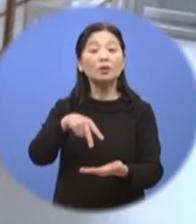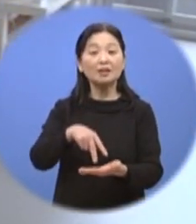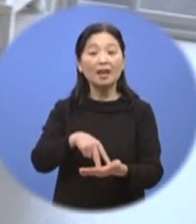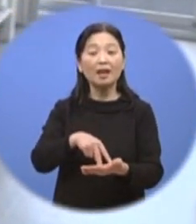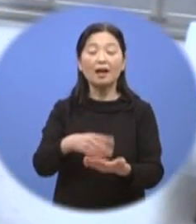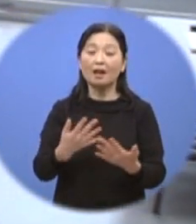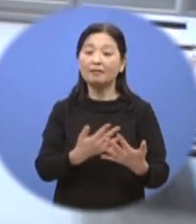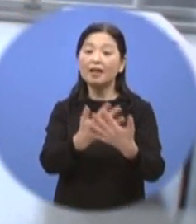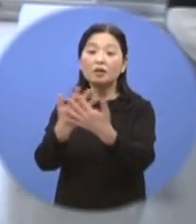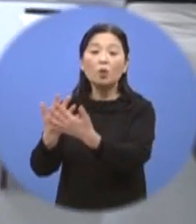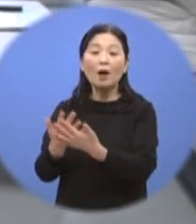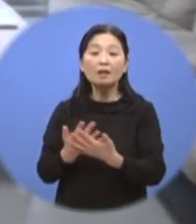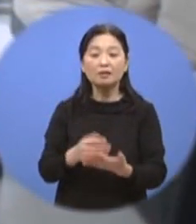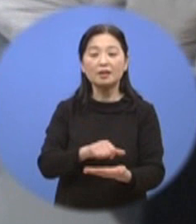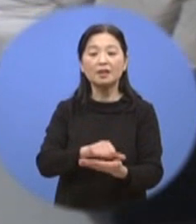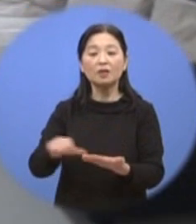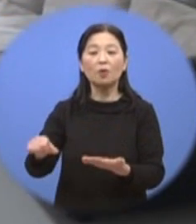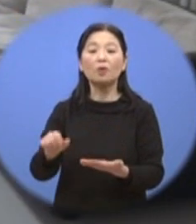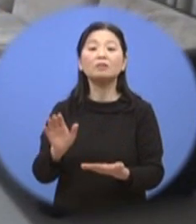ワークスに登録しています。